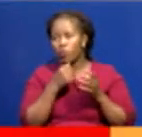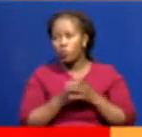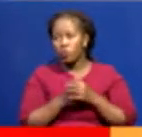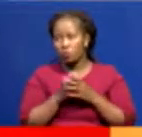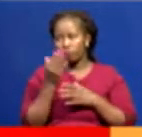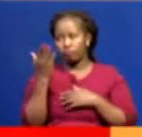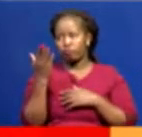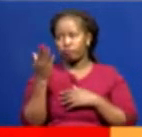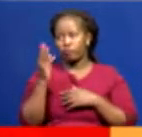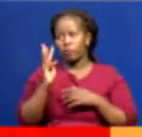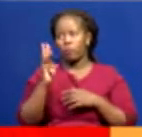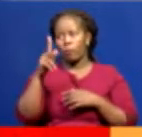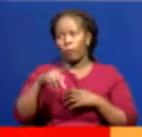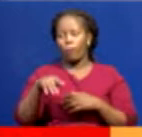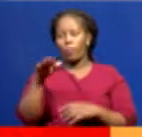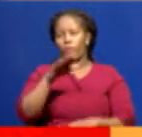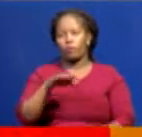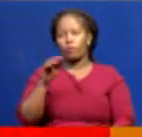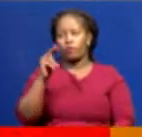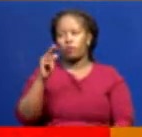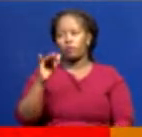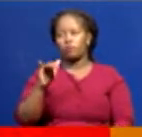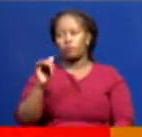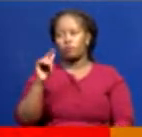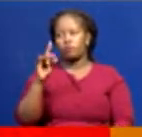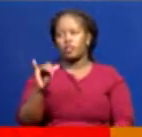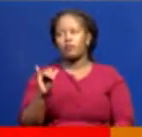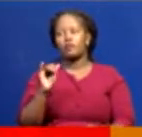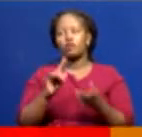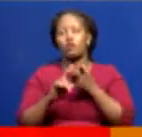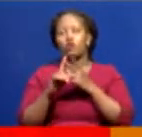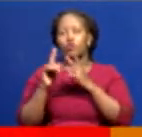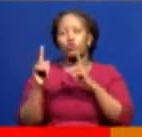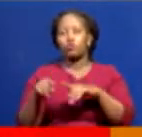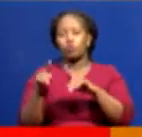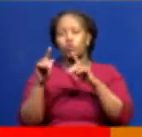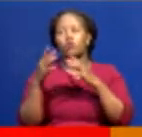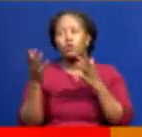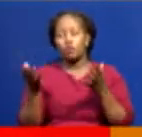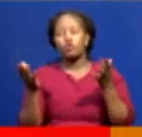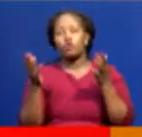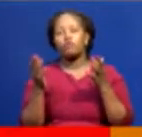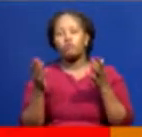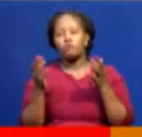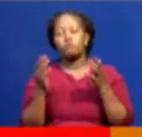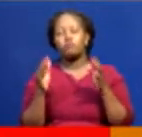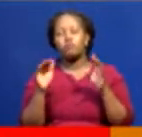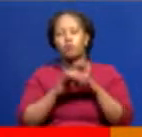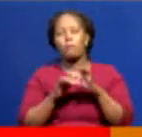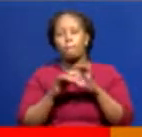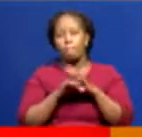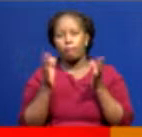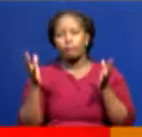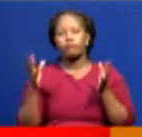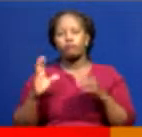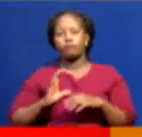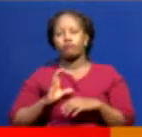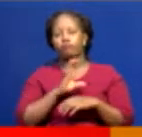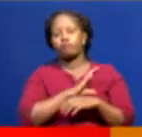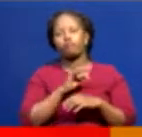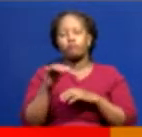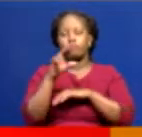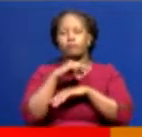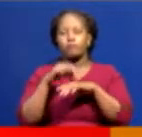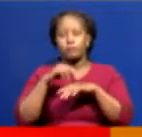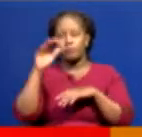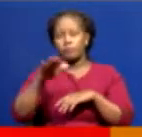ambaye ni mbunge wa Nyaribari Chache, na vile vile yeye ni mwanachama wa kamati ya uchukuzi katika bunge la